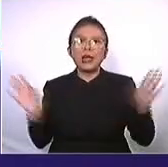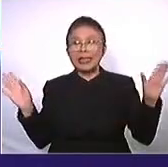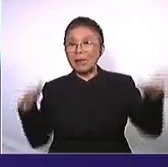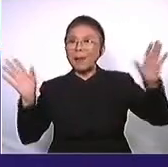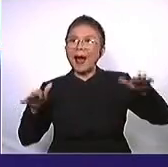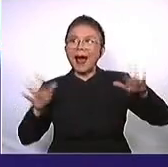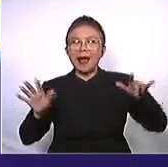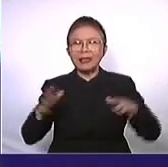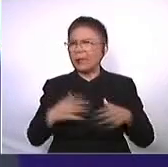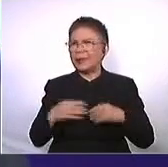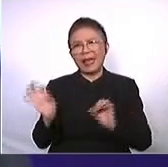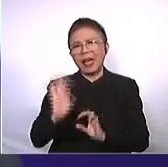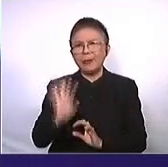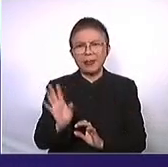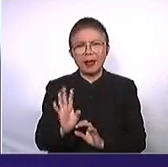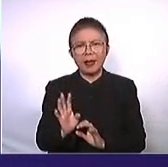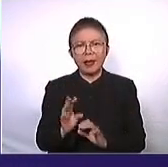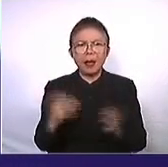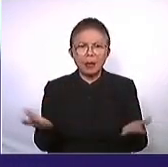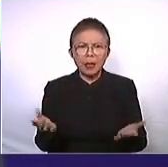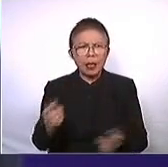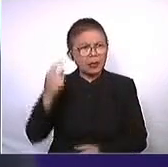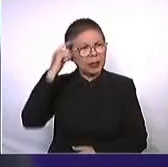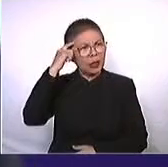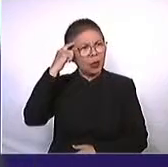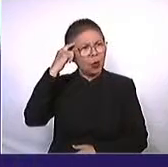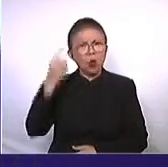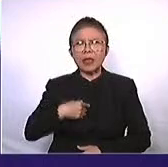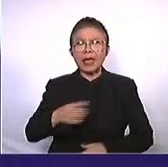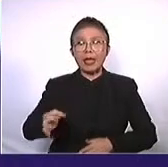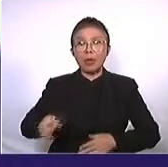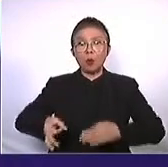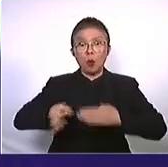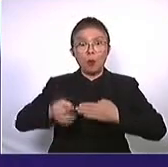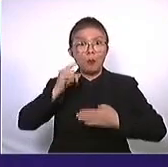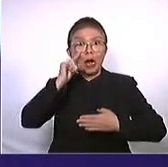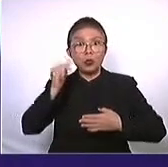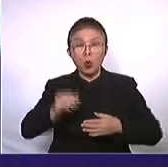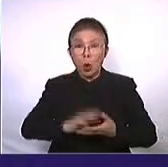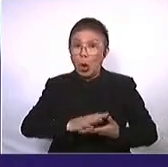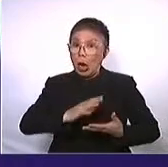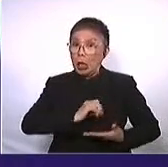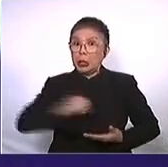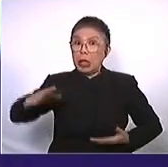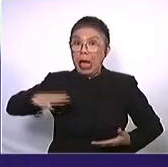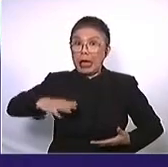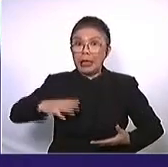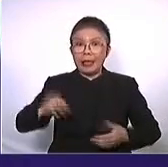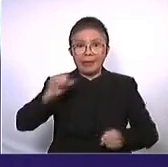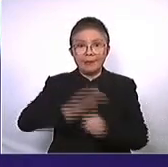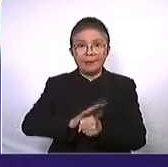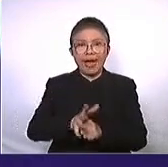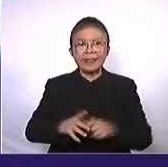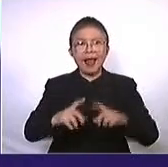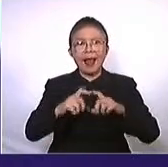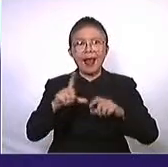cita, tapi saya tidak dapat. Kemudian saya ingat pulau saya Madura. Di Madura itu kaya dengan gas alam, tetapi